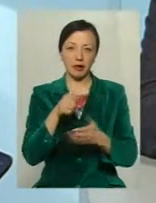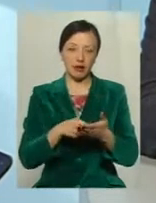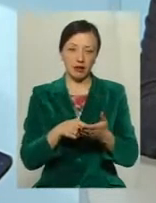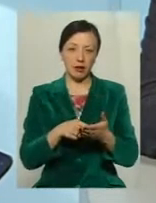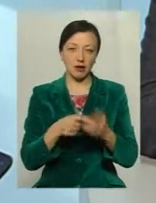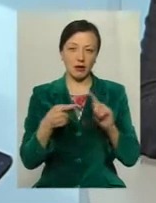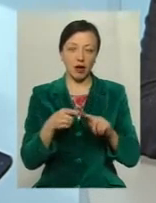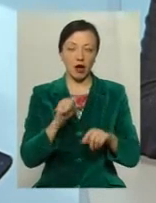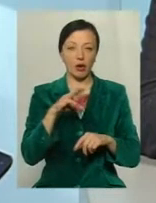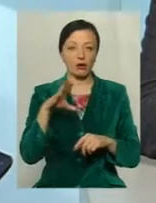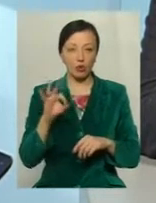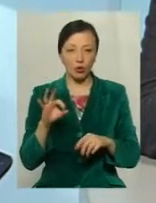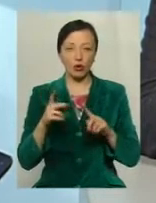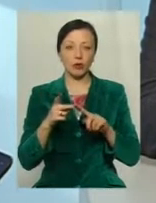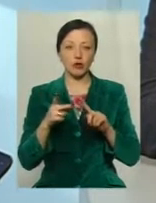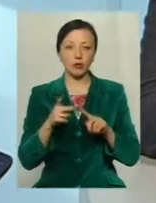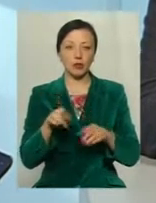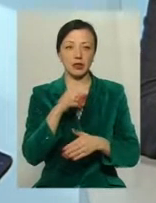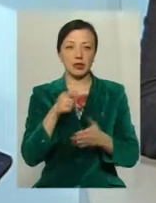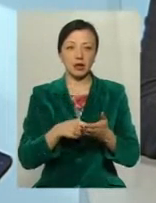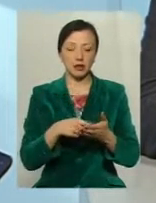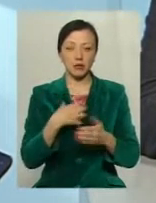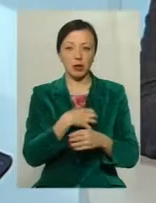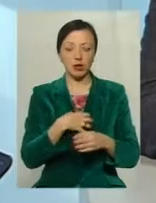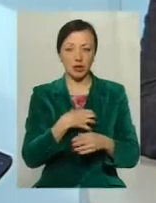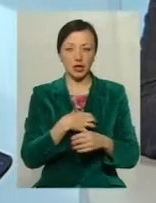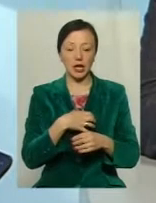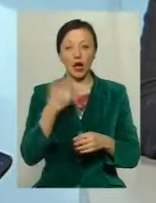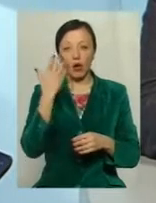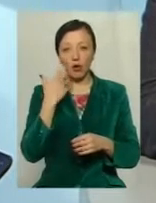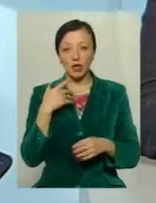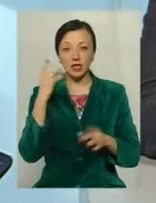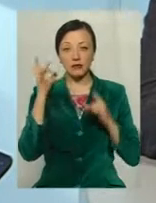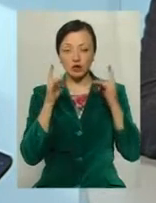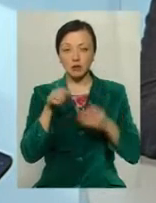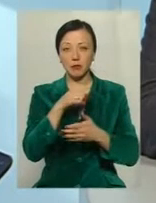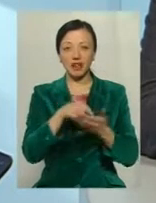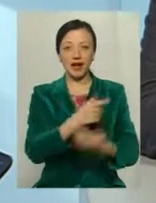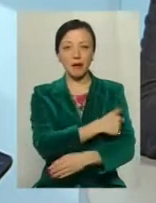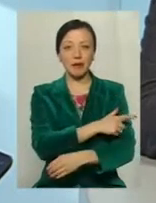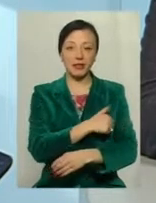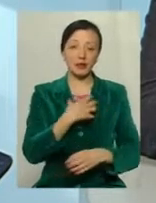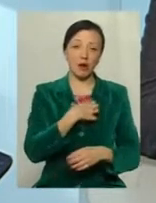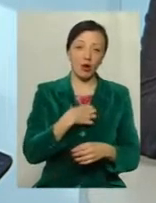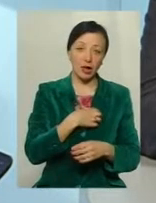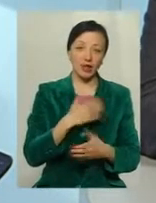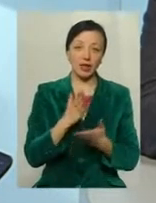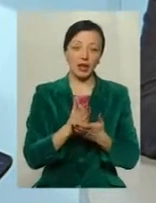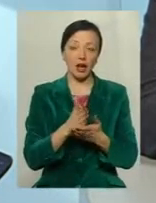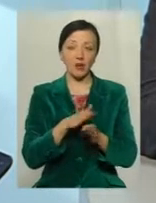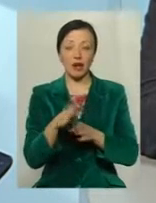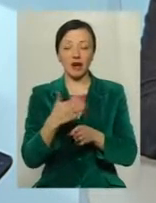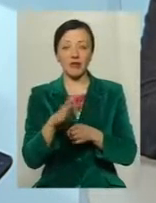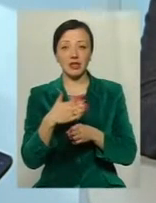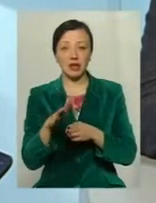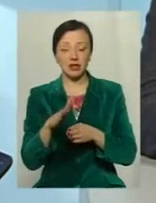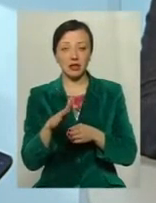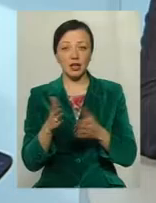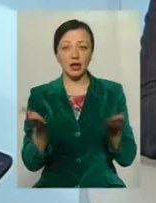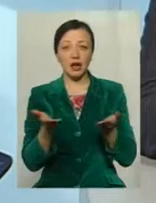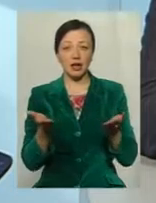що стосується онко, що стосується питання лікарні і так далі. Тобто медикаментів. Але є речі, які нам необхідно